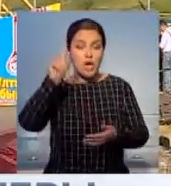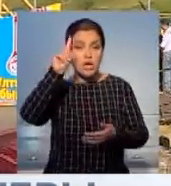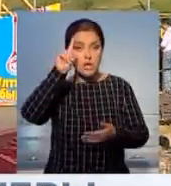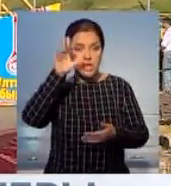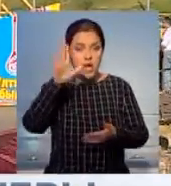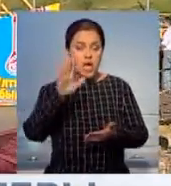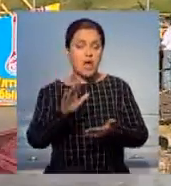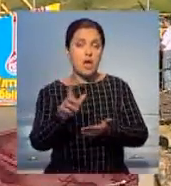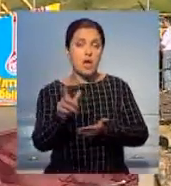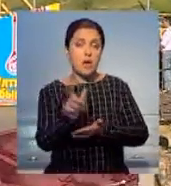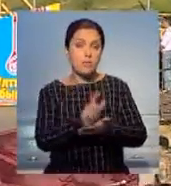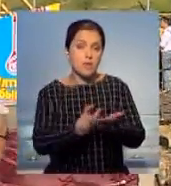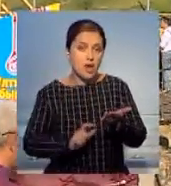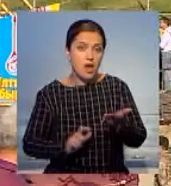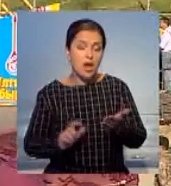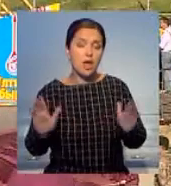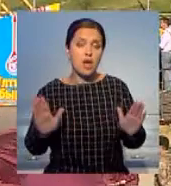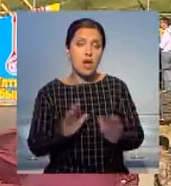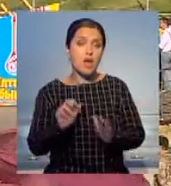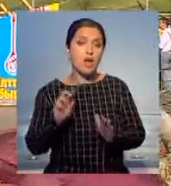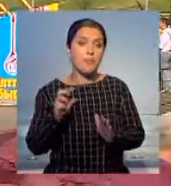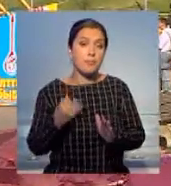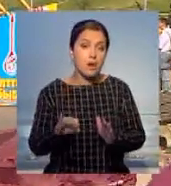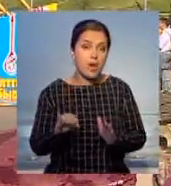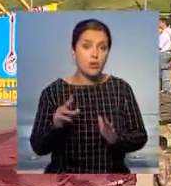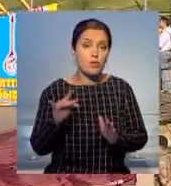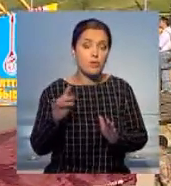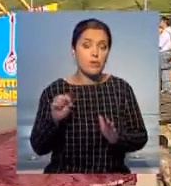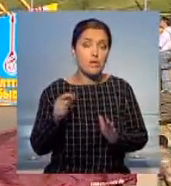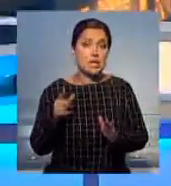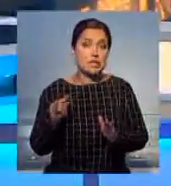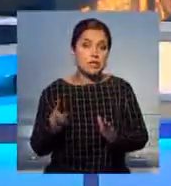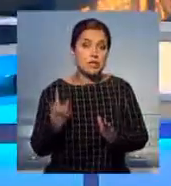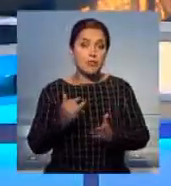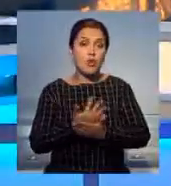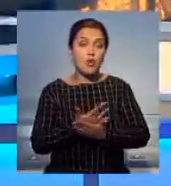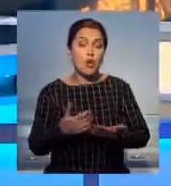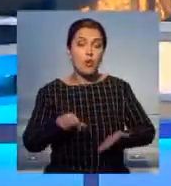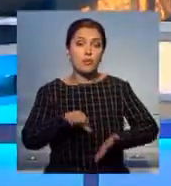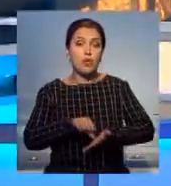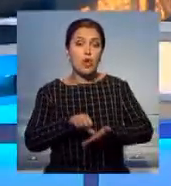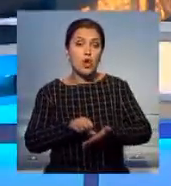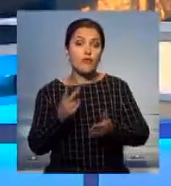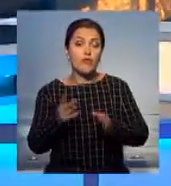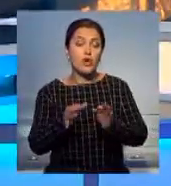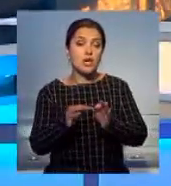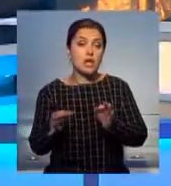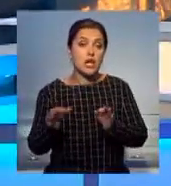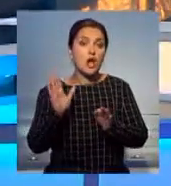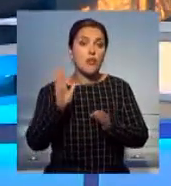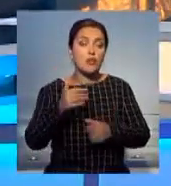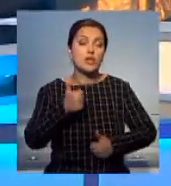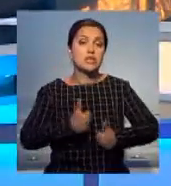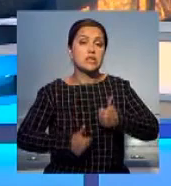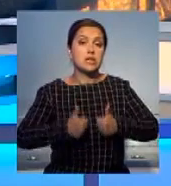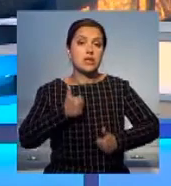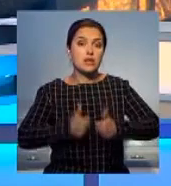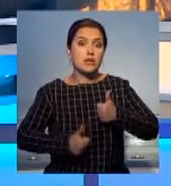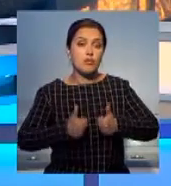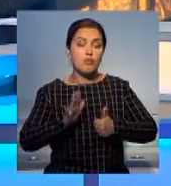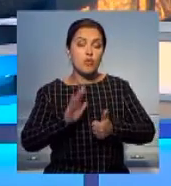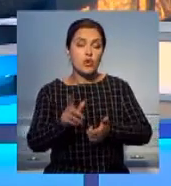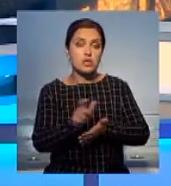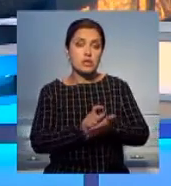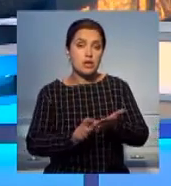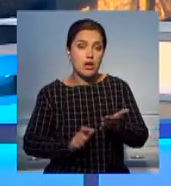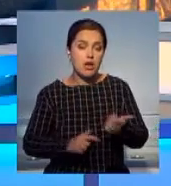кюри Курмангазы, Абая и Терме Базар-Жирау. А представители 2 районов будут состязаться в Айтысе.